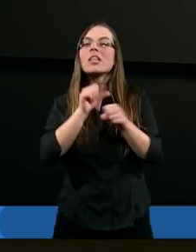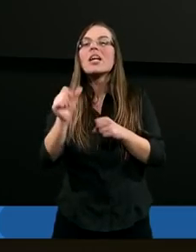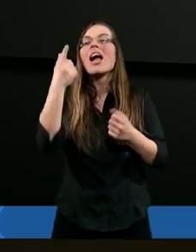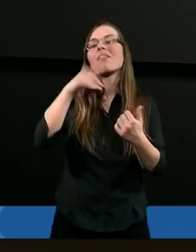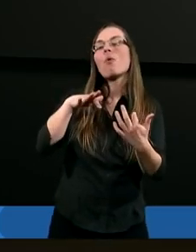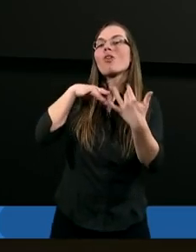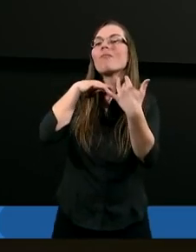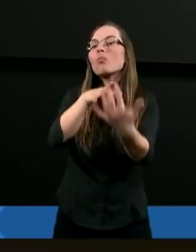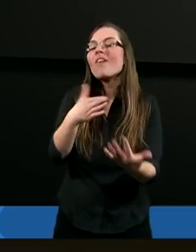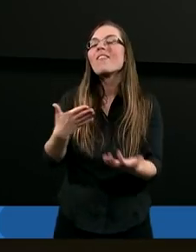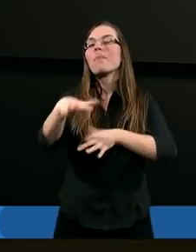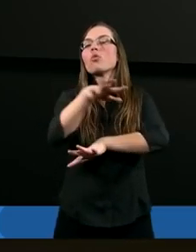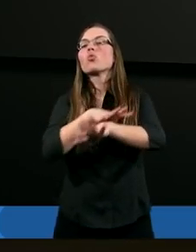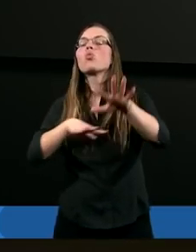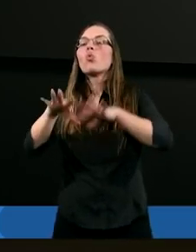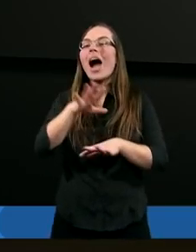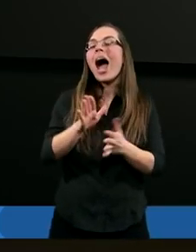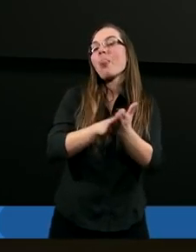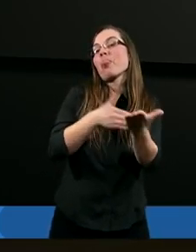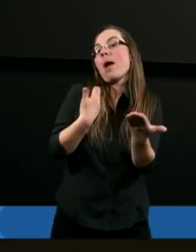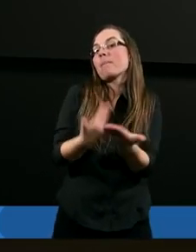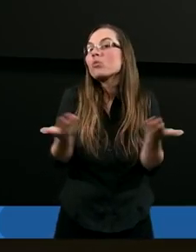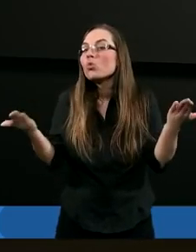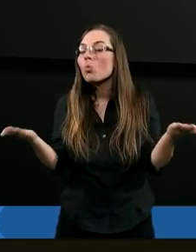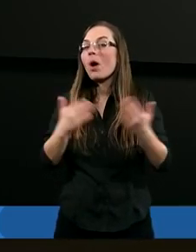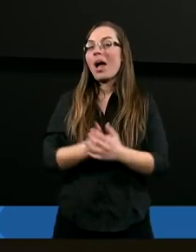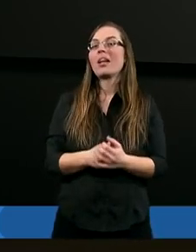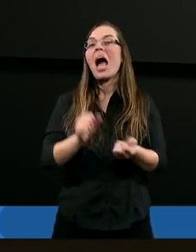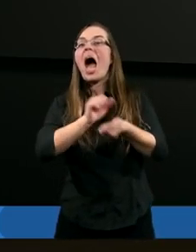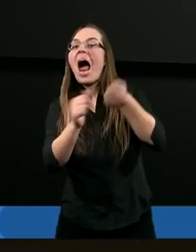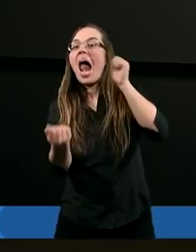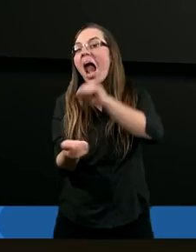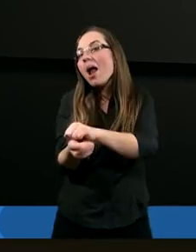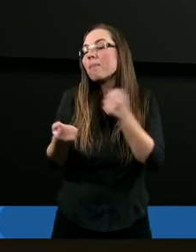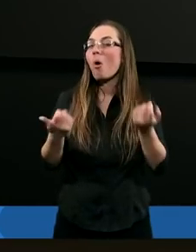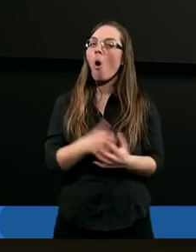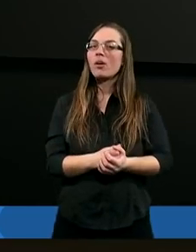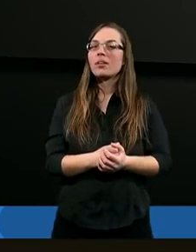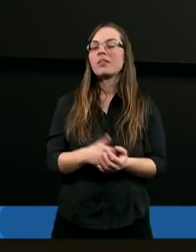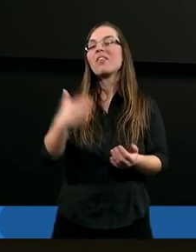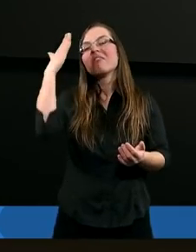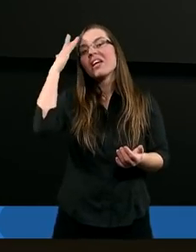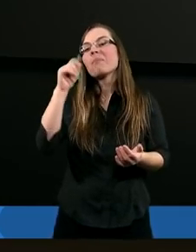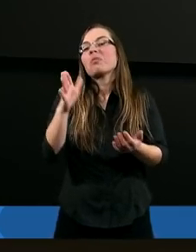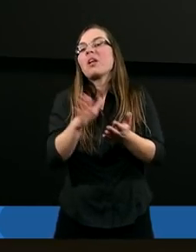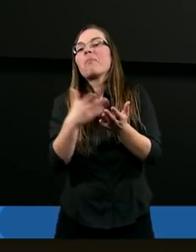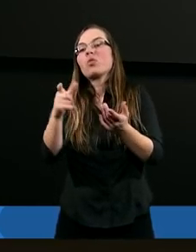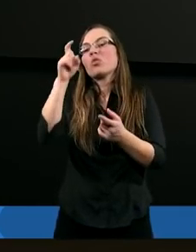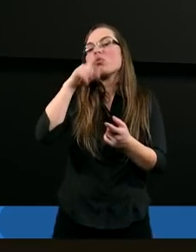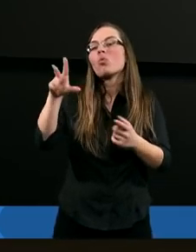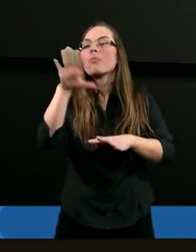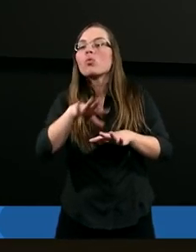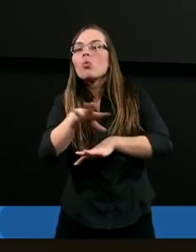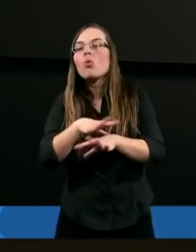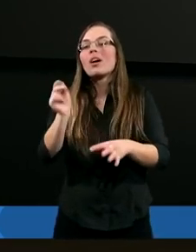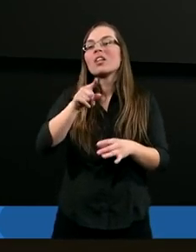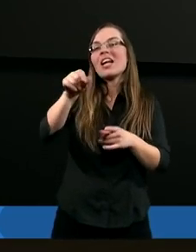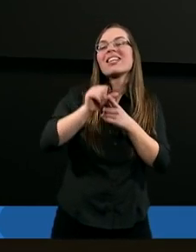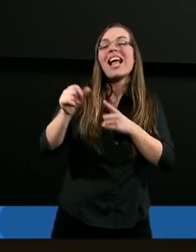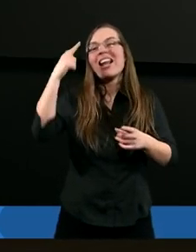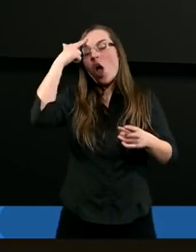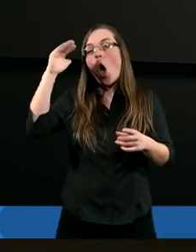Jest pod wpływem Ducha na przykład, albo wiem, że o złym duchu to mówi się,